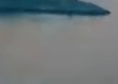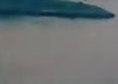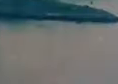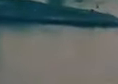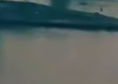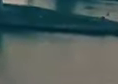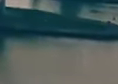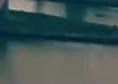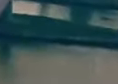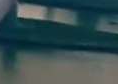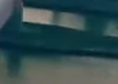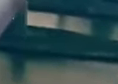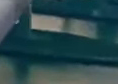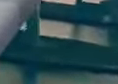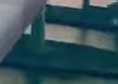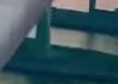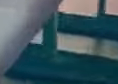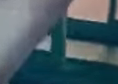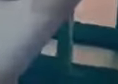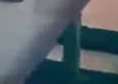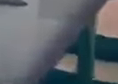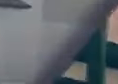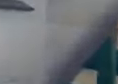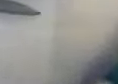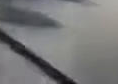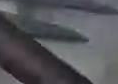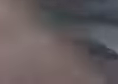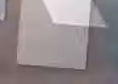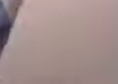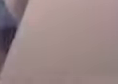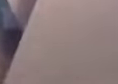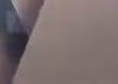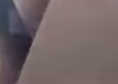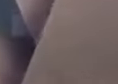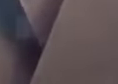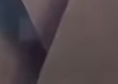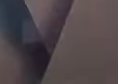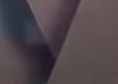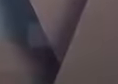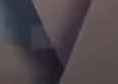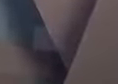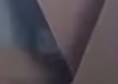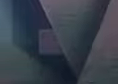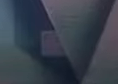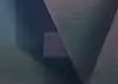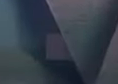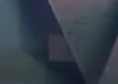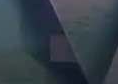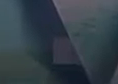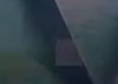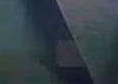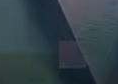Hai England minyak minyak minyak minyak